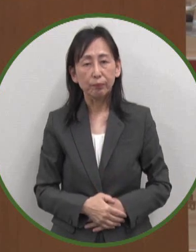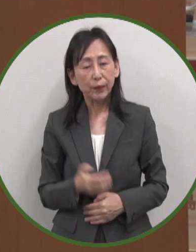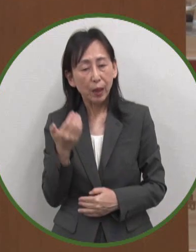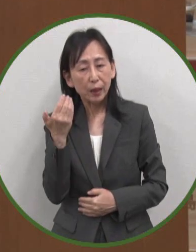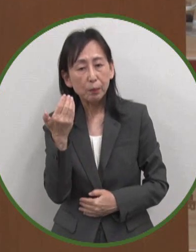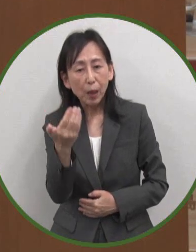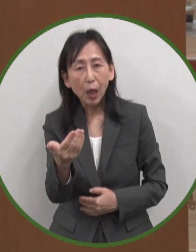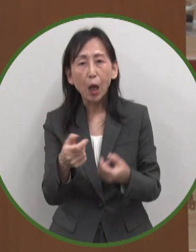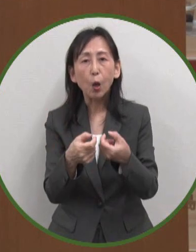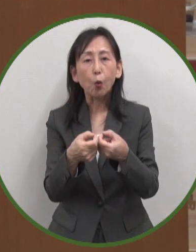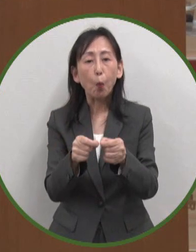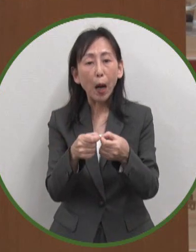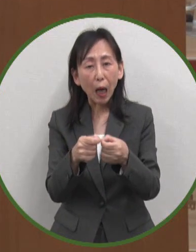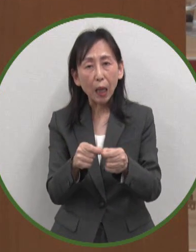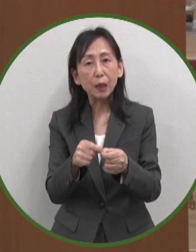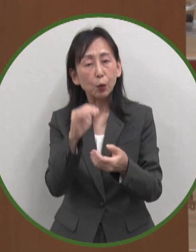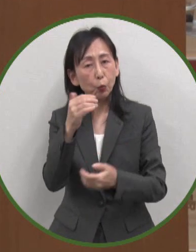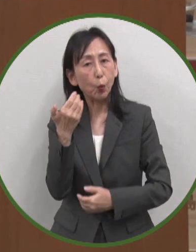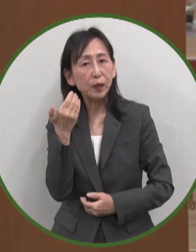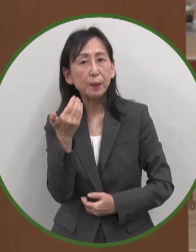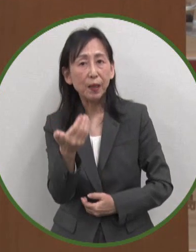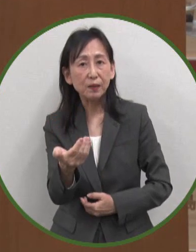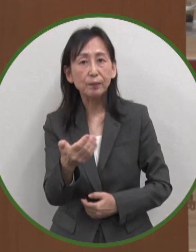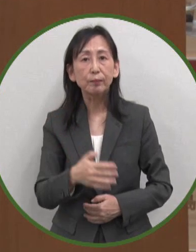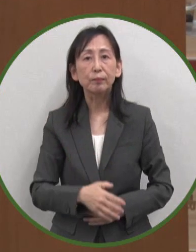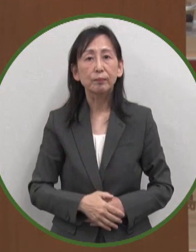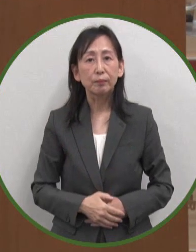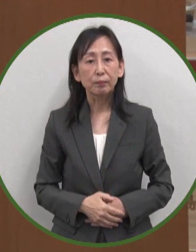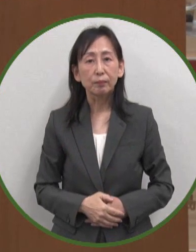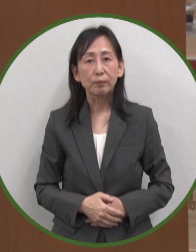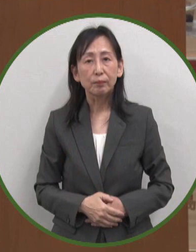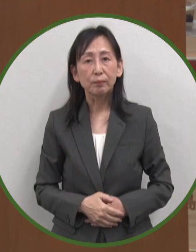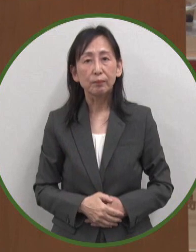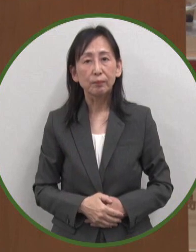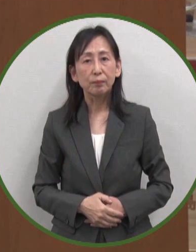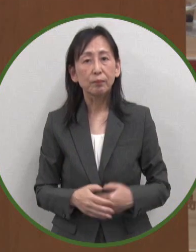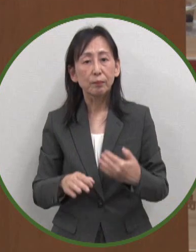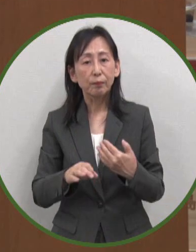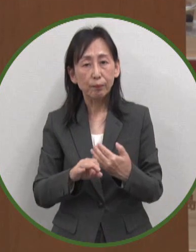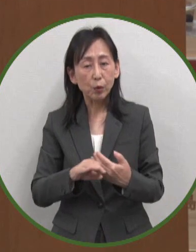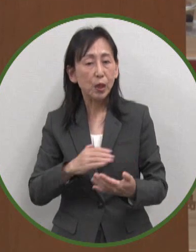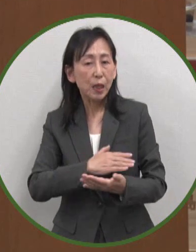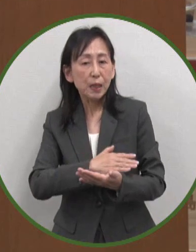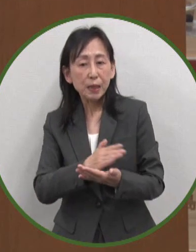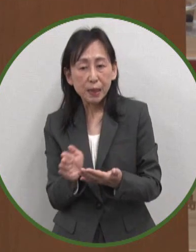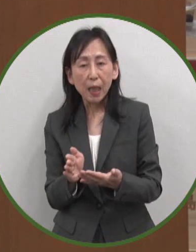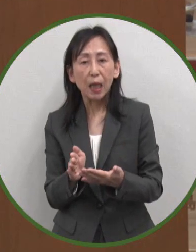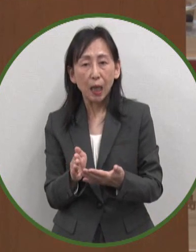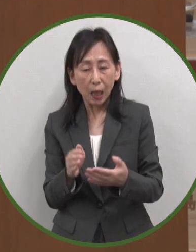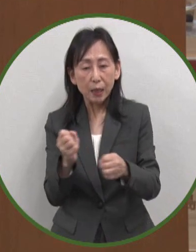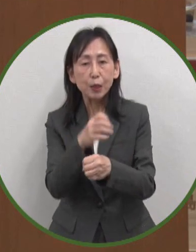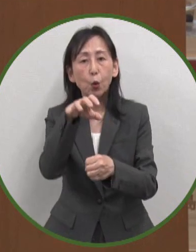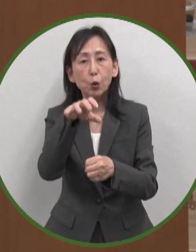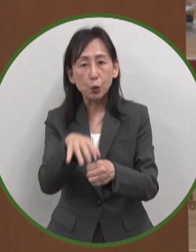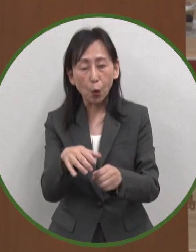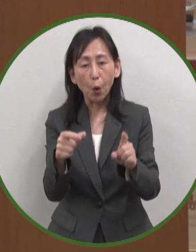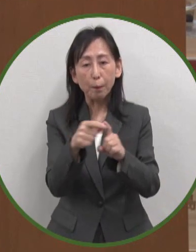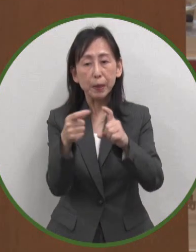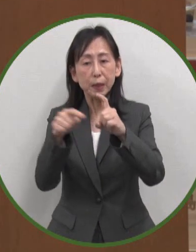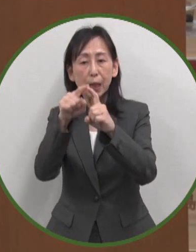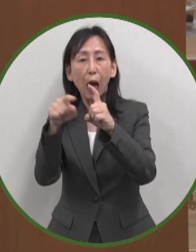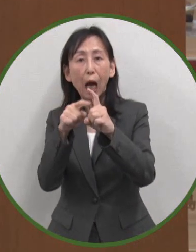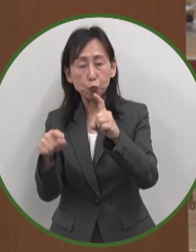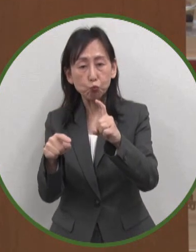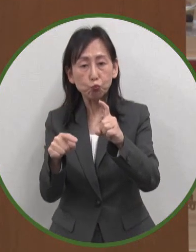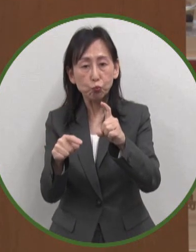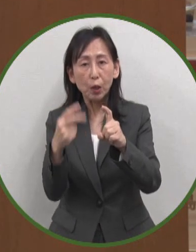細かい点になるんですけれども、仮にこの全事業所 PCR を実施する場合 の, 事業